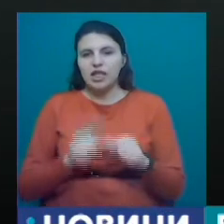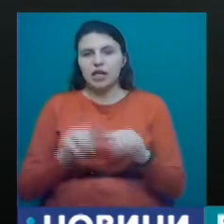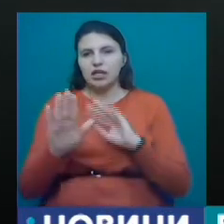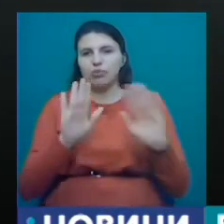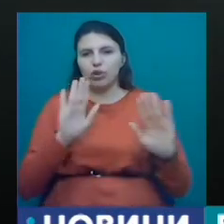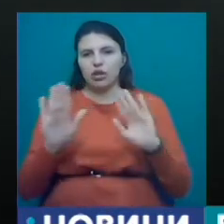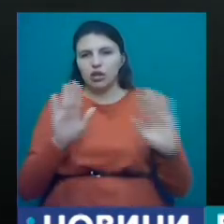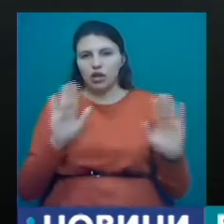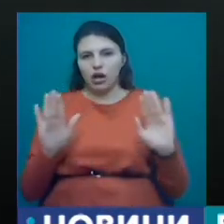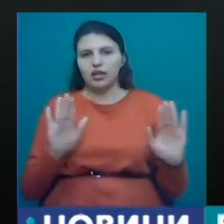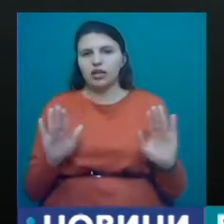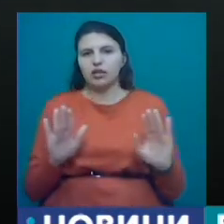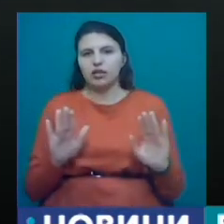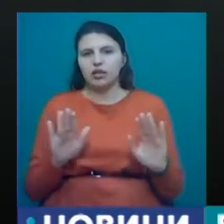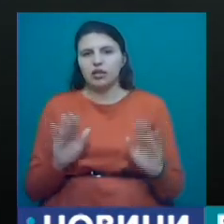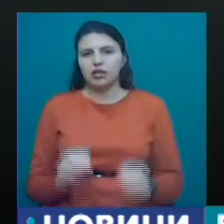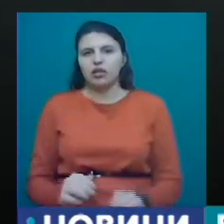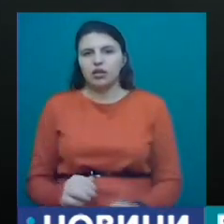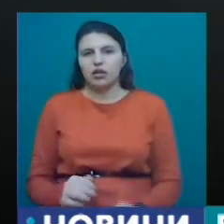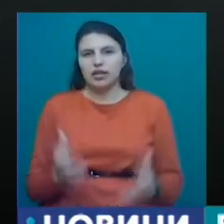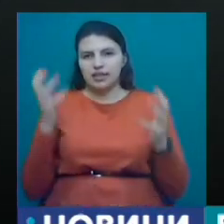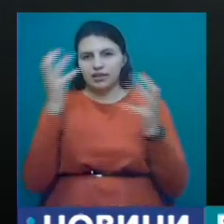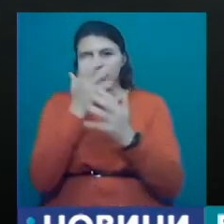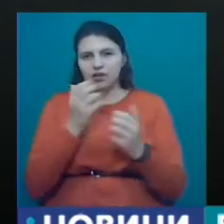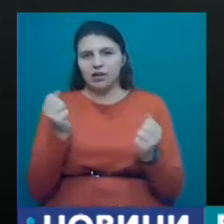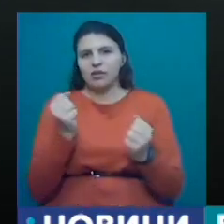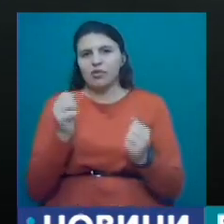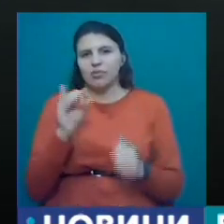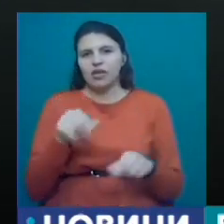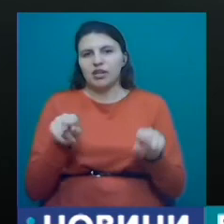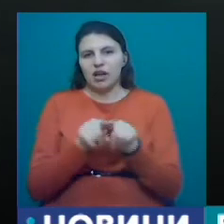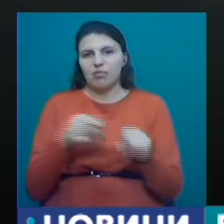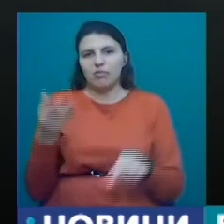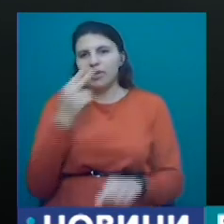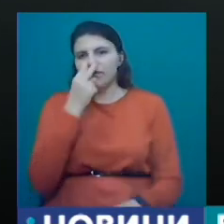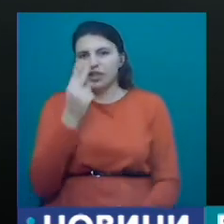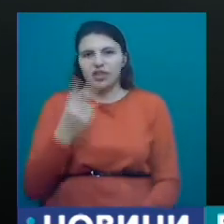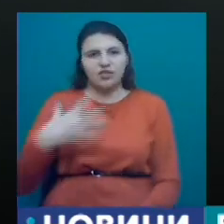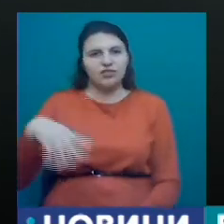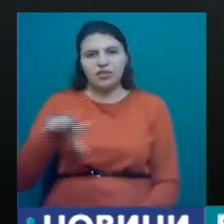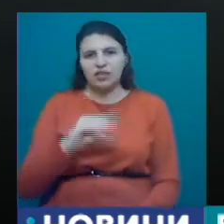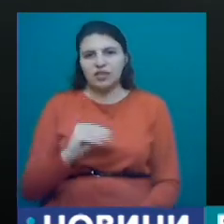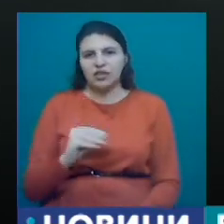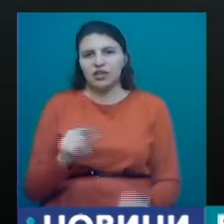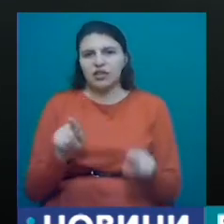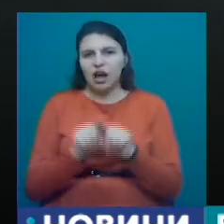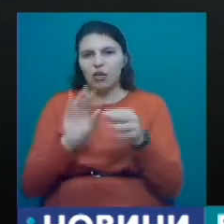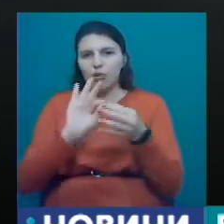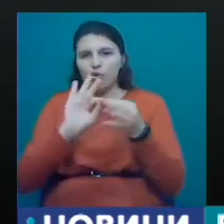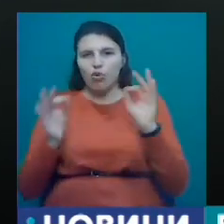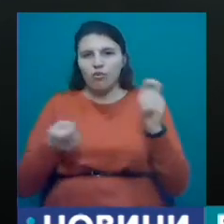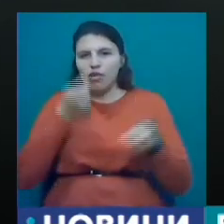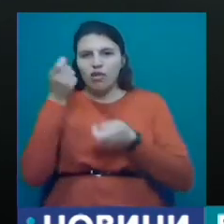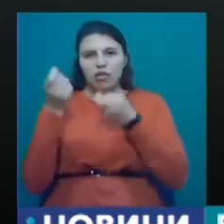виявляються темрявий і таким чином ми бачимо всі його, скажімо так, деталі, якісь